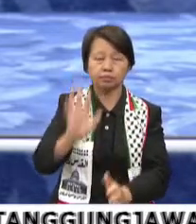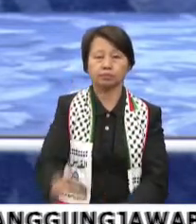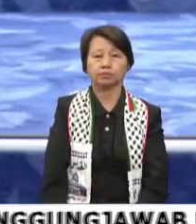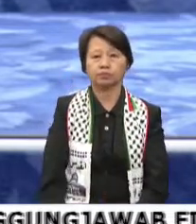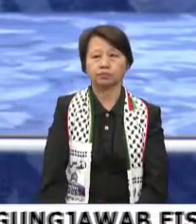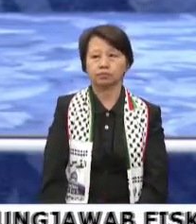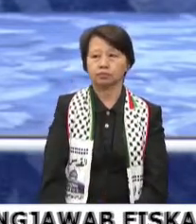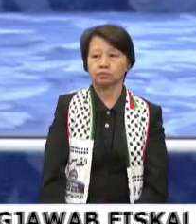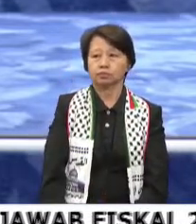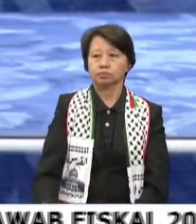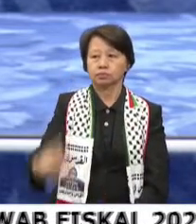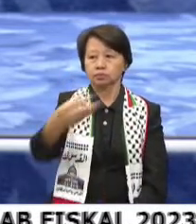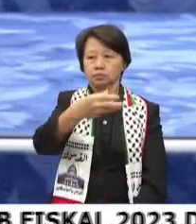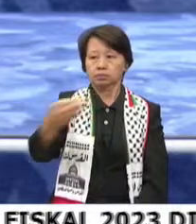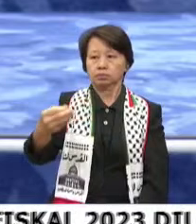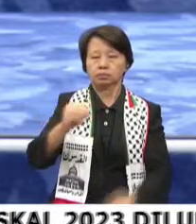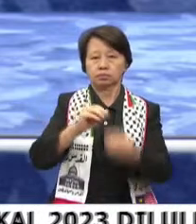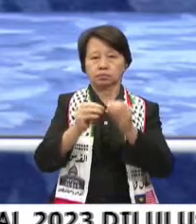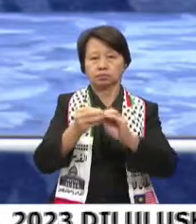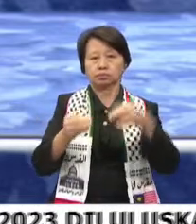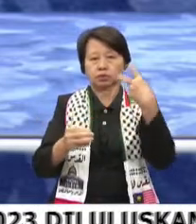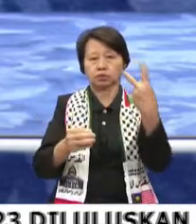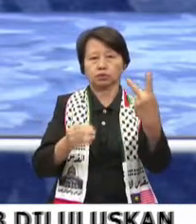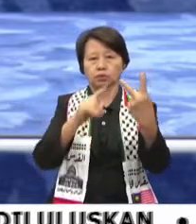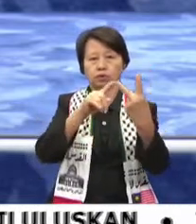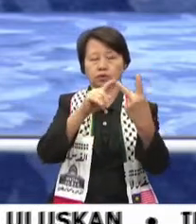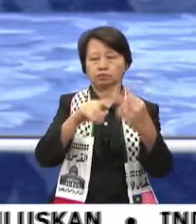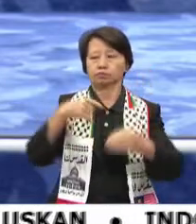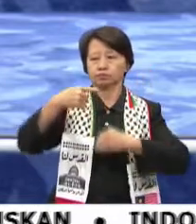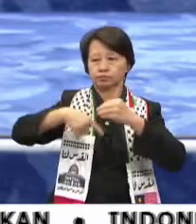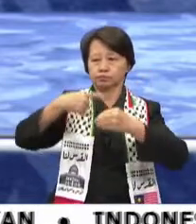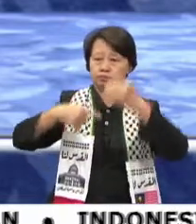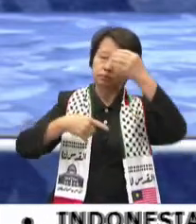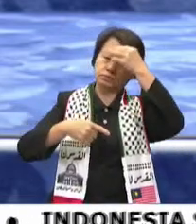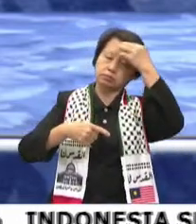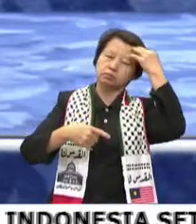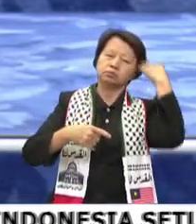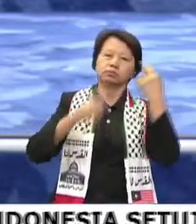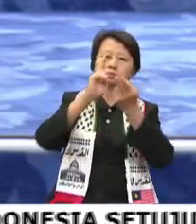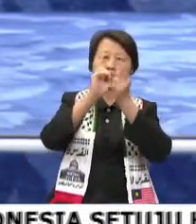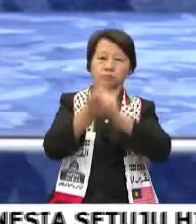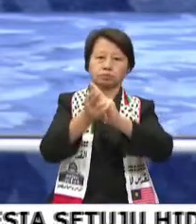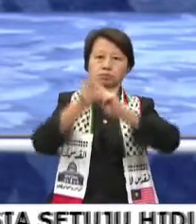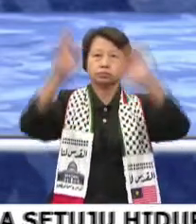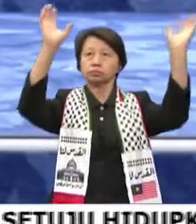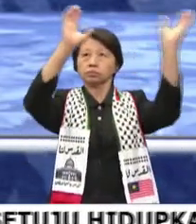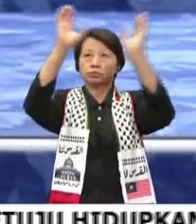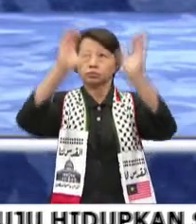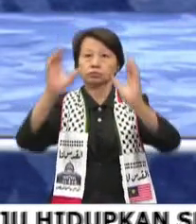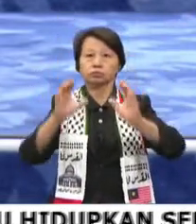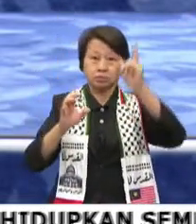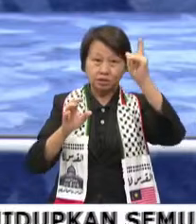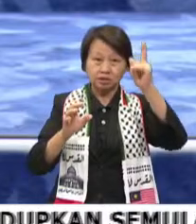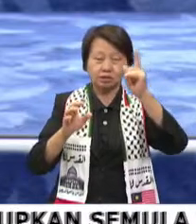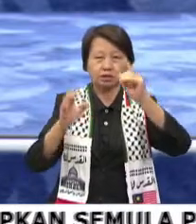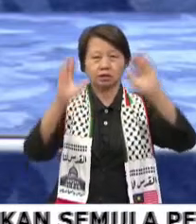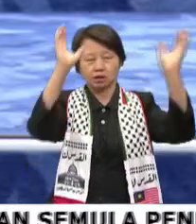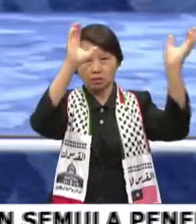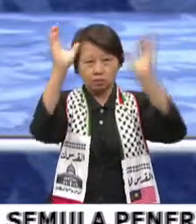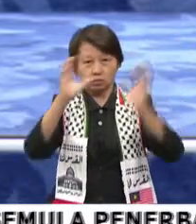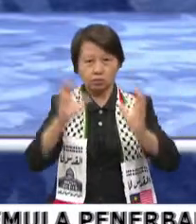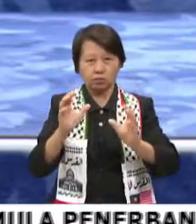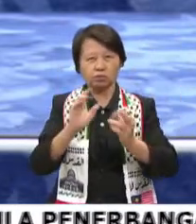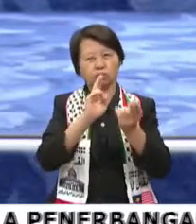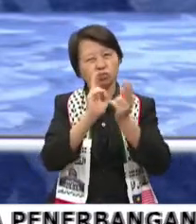itu dan yang keduanya soal perubahan iklim ini dalam kajian